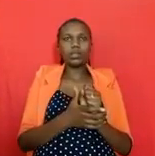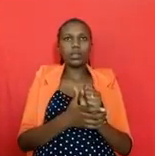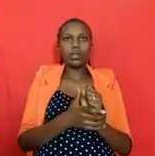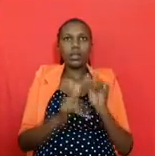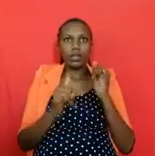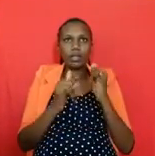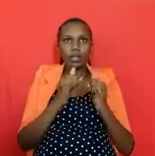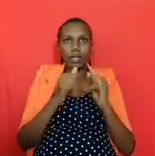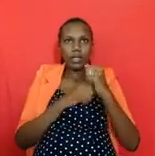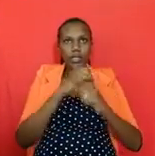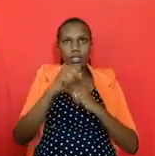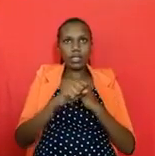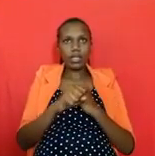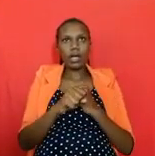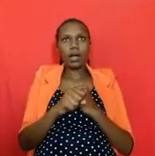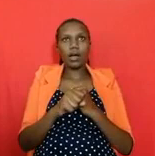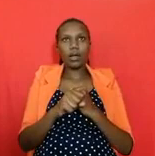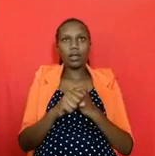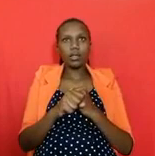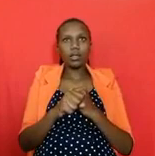wa